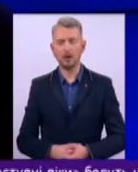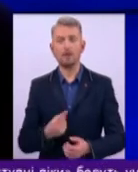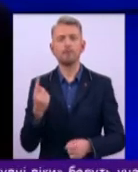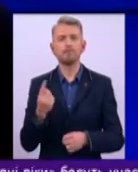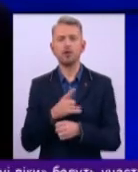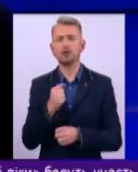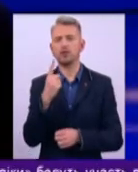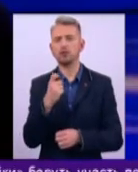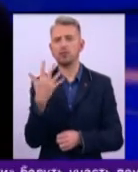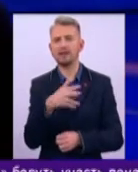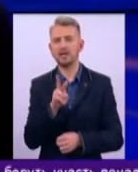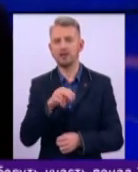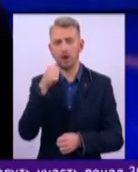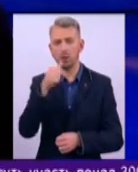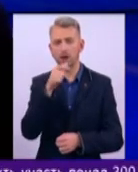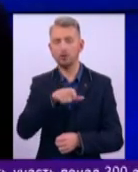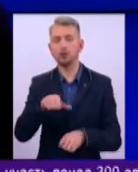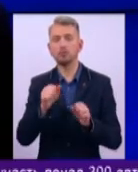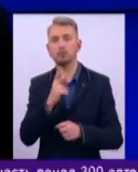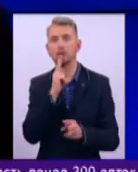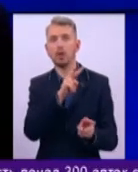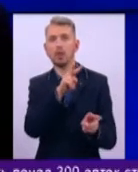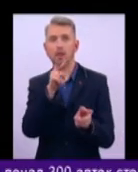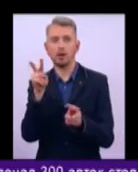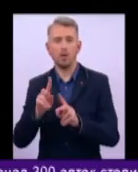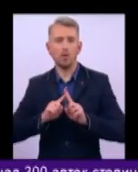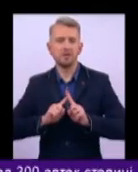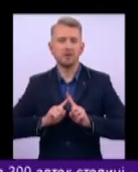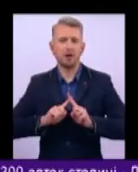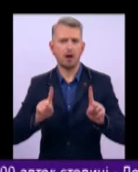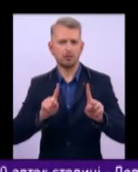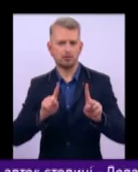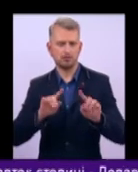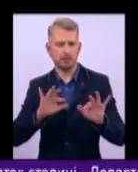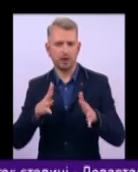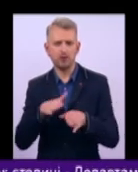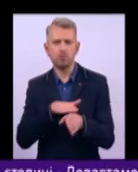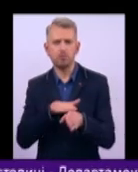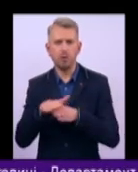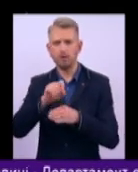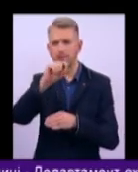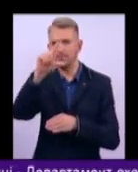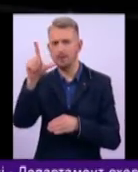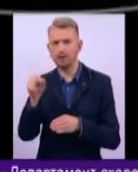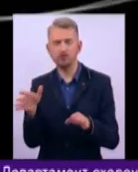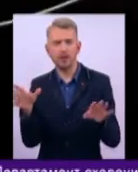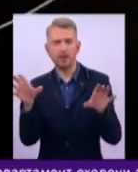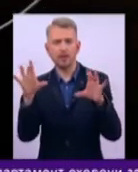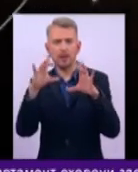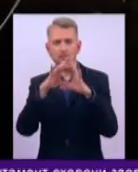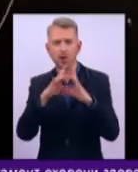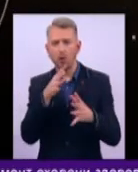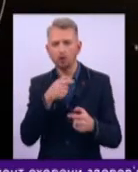Вперше за 152 роки люди зможуть спостерігати унікальне астрономічне явище – повне місячне затемнення одночасно із